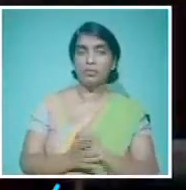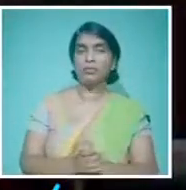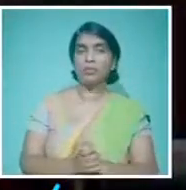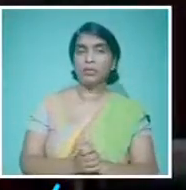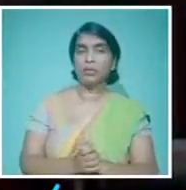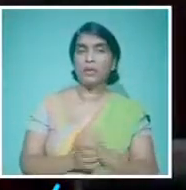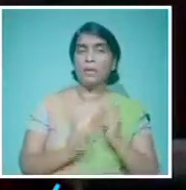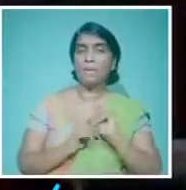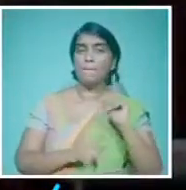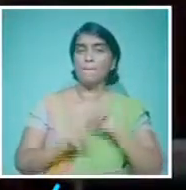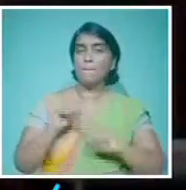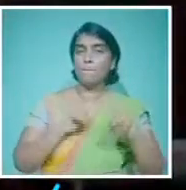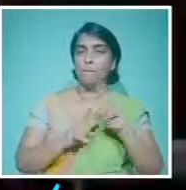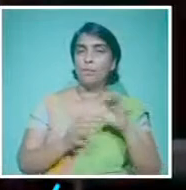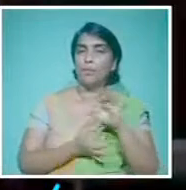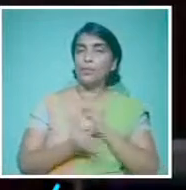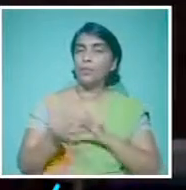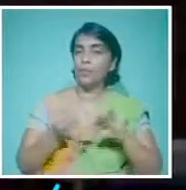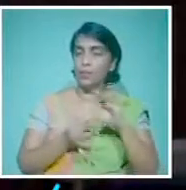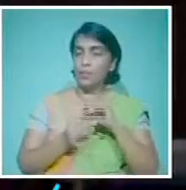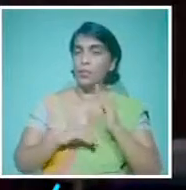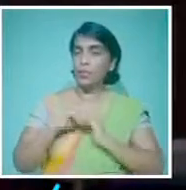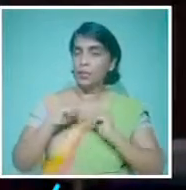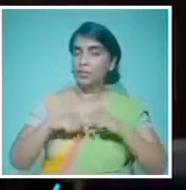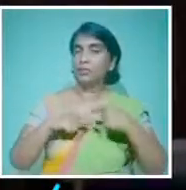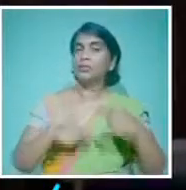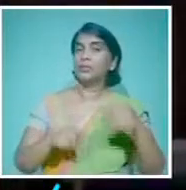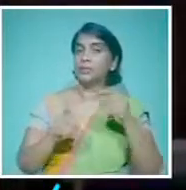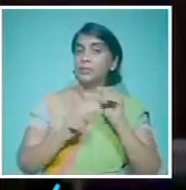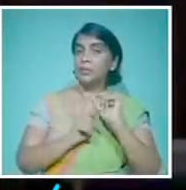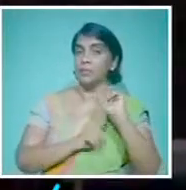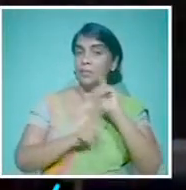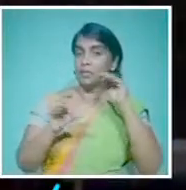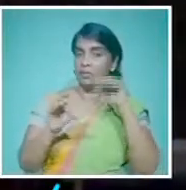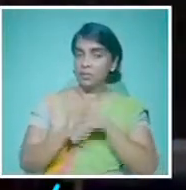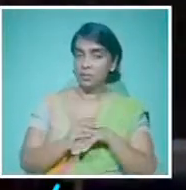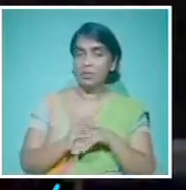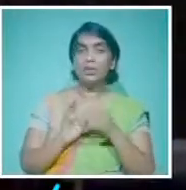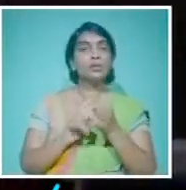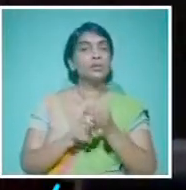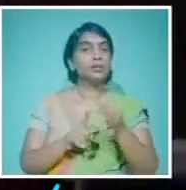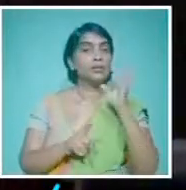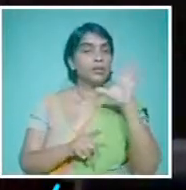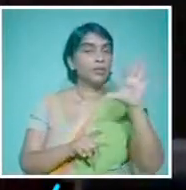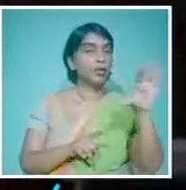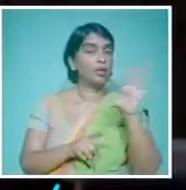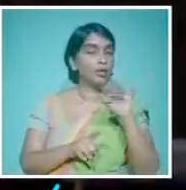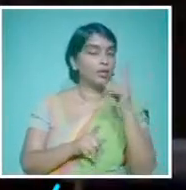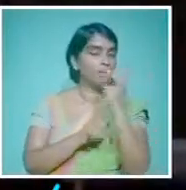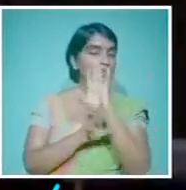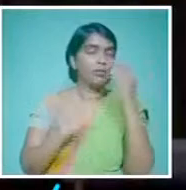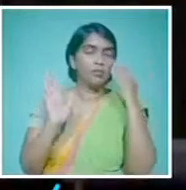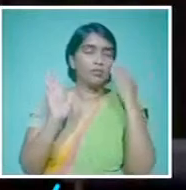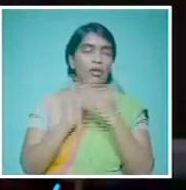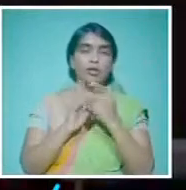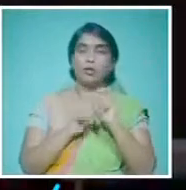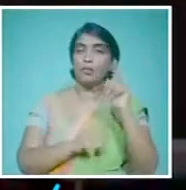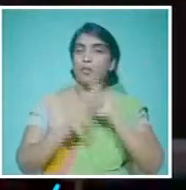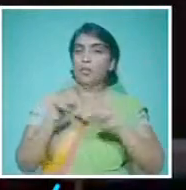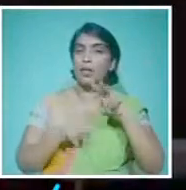මේ පාර්ලිමේන්තුවේ ප්‍රජාතන්ත්‍රවාදී ක්‍රමයට මේ පාර්ලිමේන්තුව ඇතුළෙන් ජනාධිපතිවරයෙක් තෝරගන්න තියෙන එකම ක්‍රමය තමයි